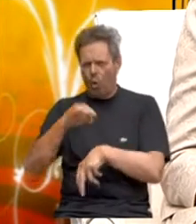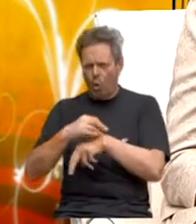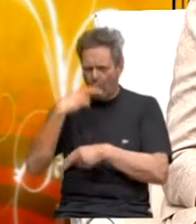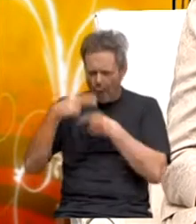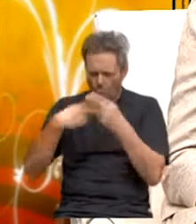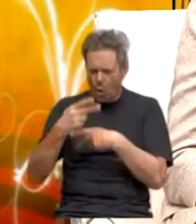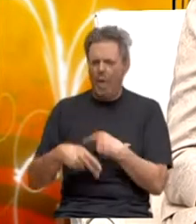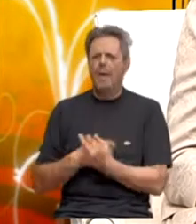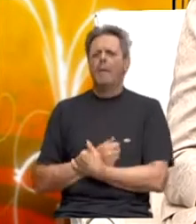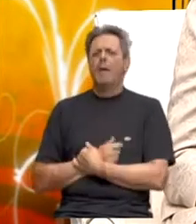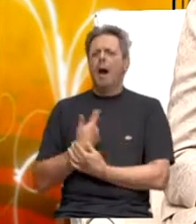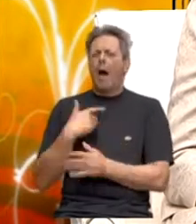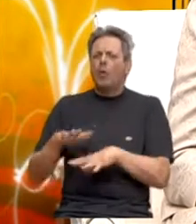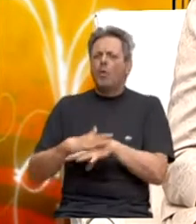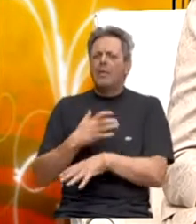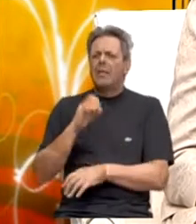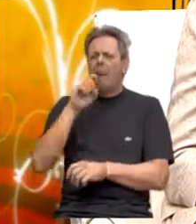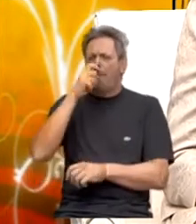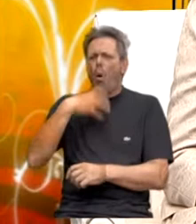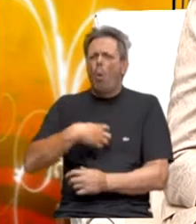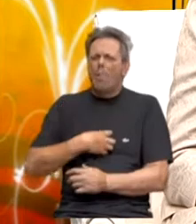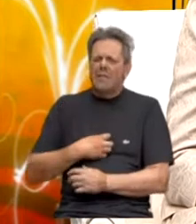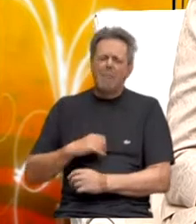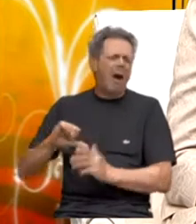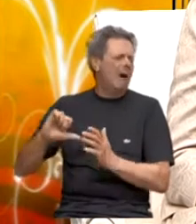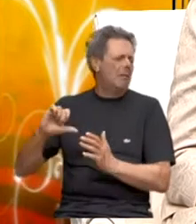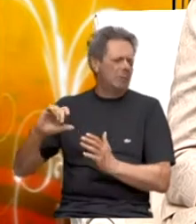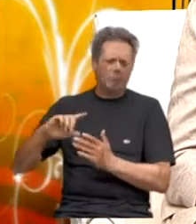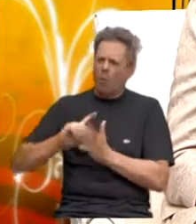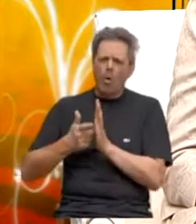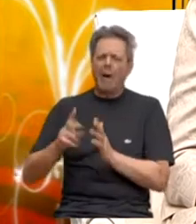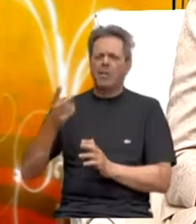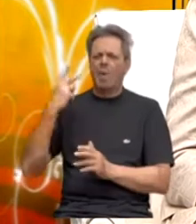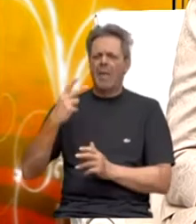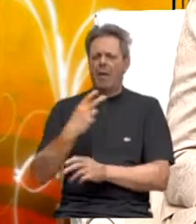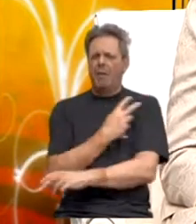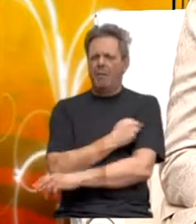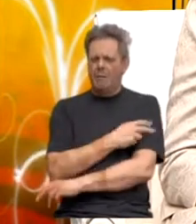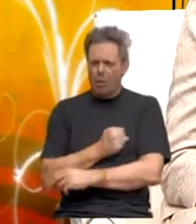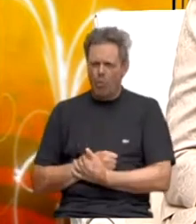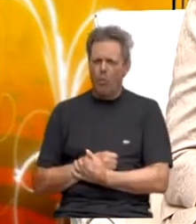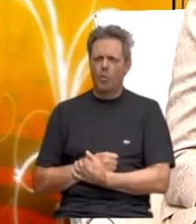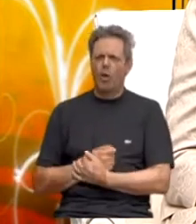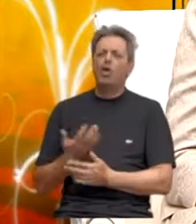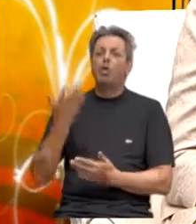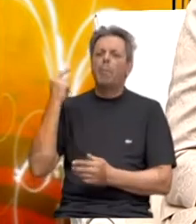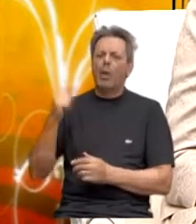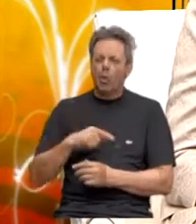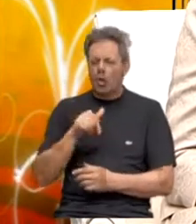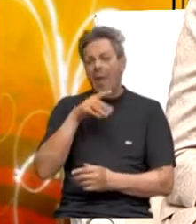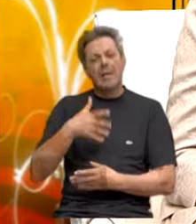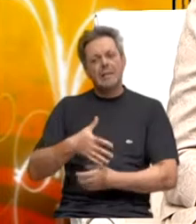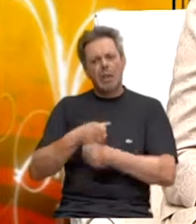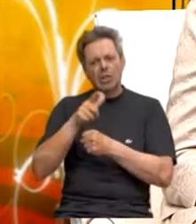u slučaju ako osjetite bol u prsima, odmah zovite hitnu pomoć jer što prije dođete, prije ćemo moći intervenirati, spasiti